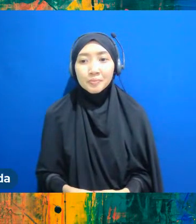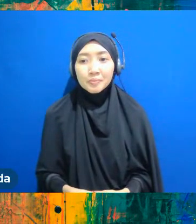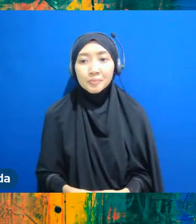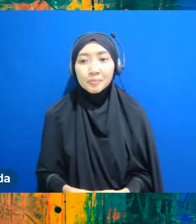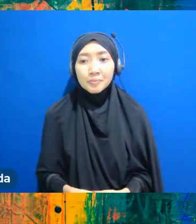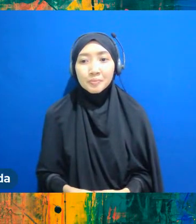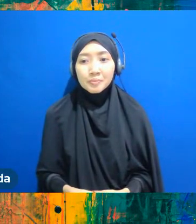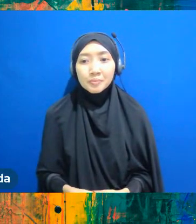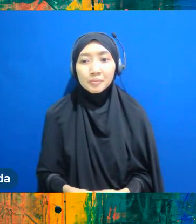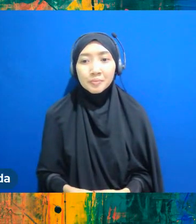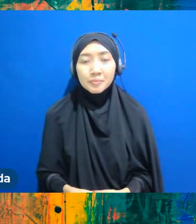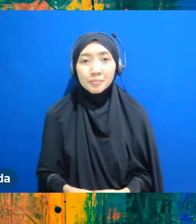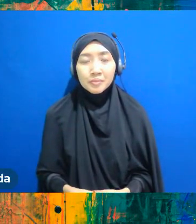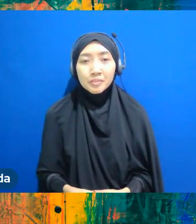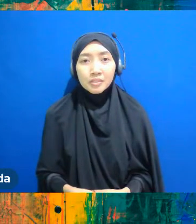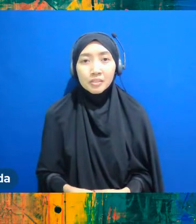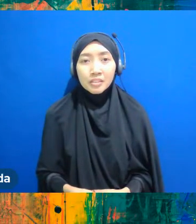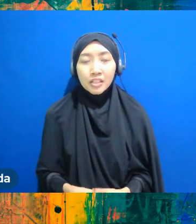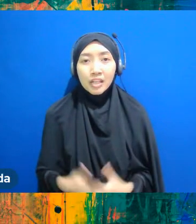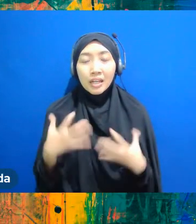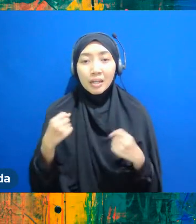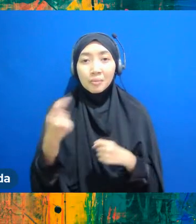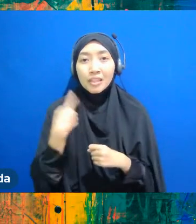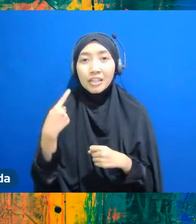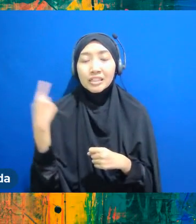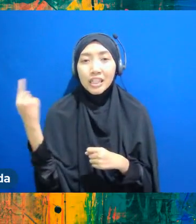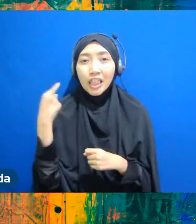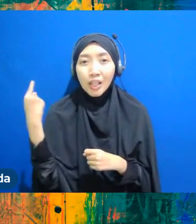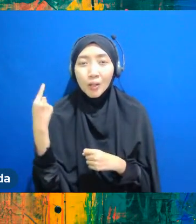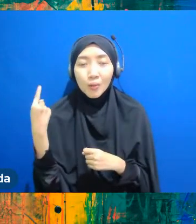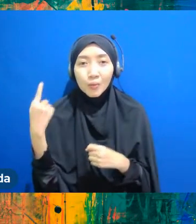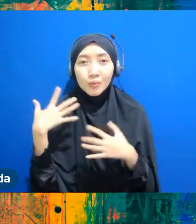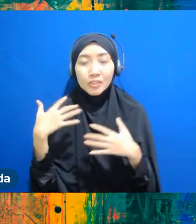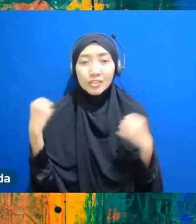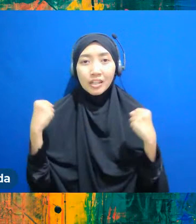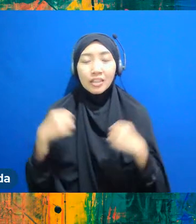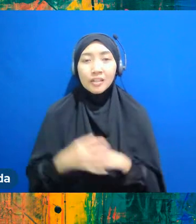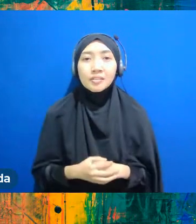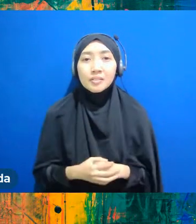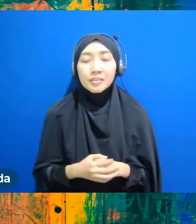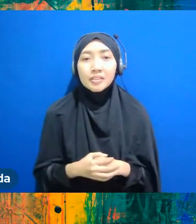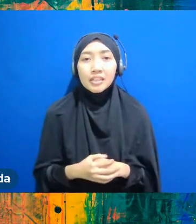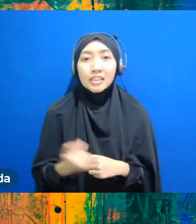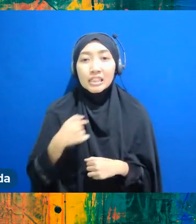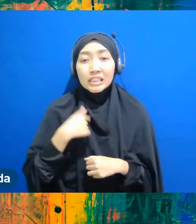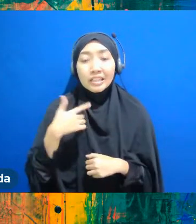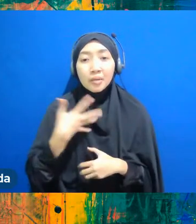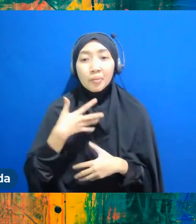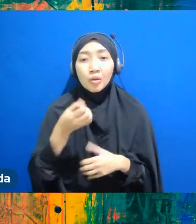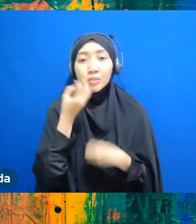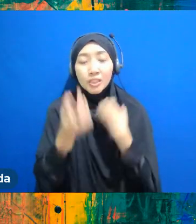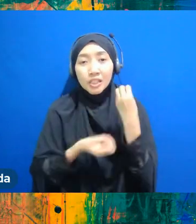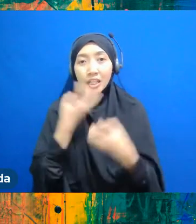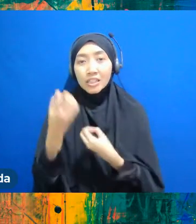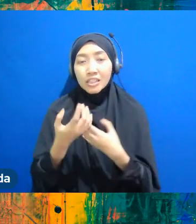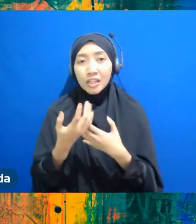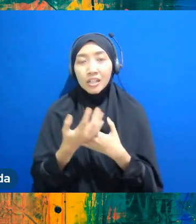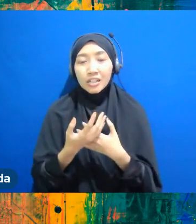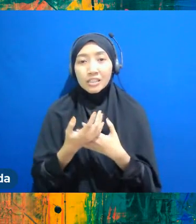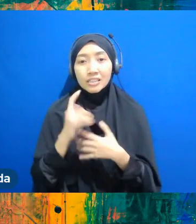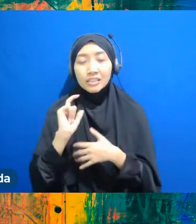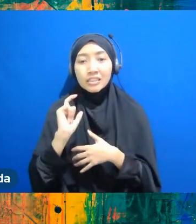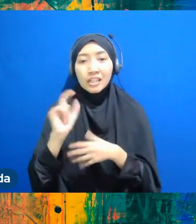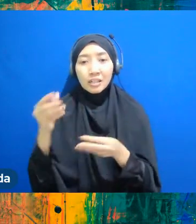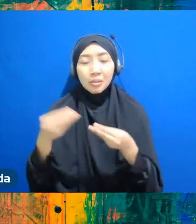semuanya? Semoga kita dalam keadaan sehat walafiat. Hari ini saya akan menjelaskan prosedur untuk